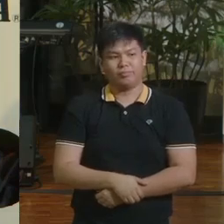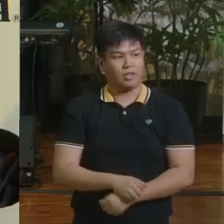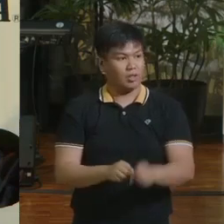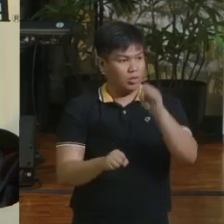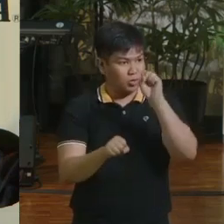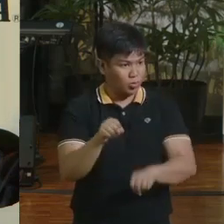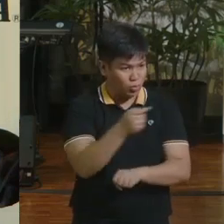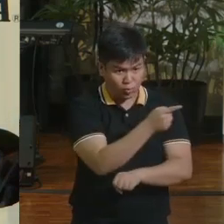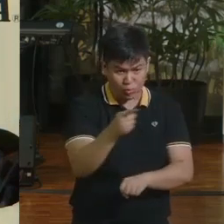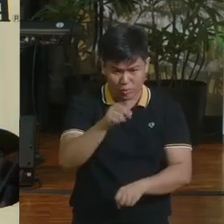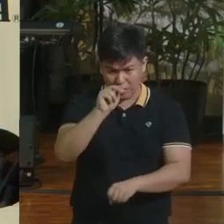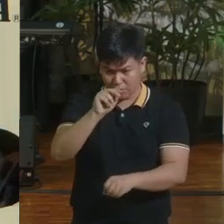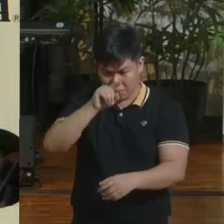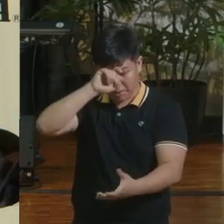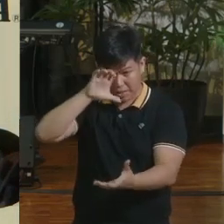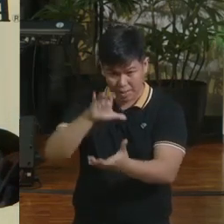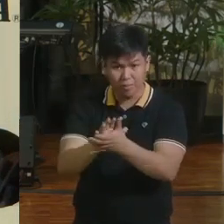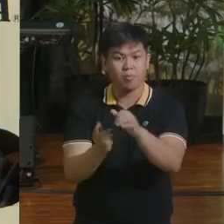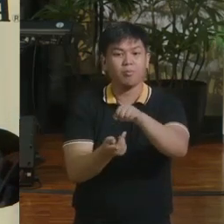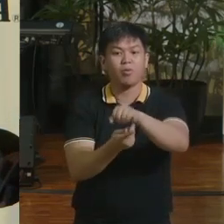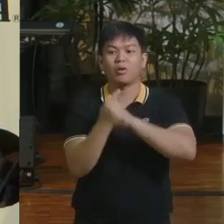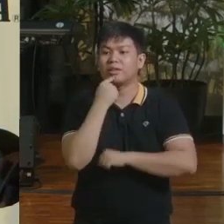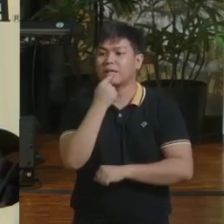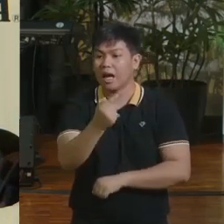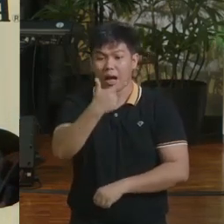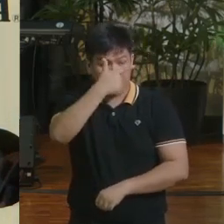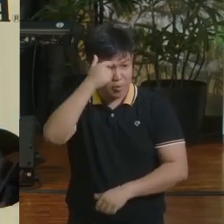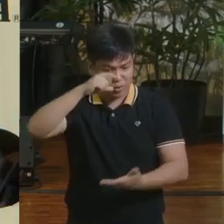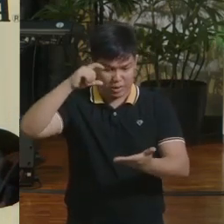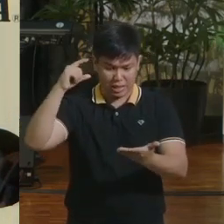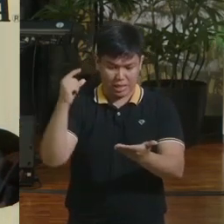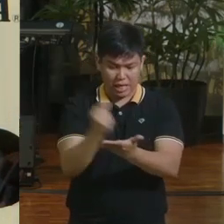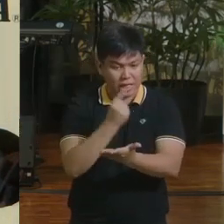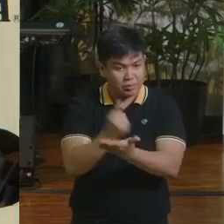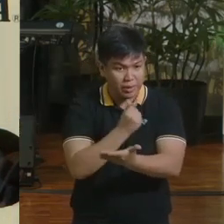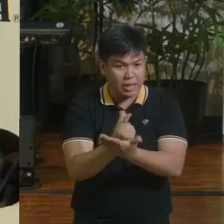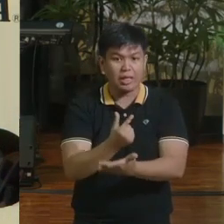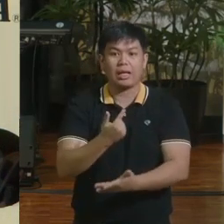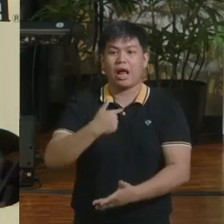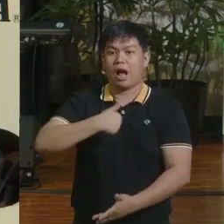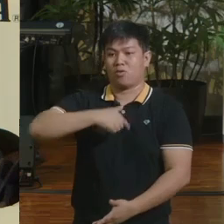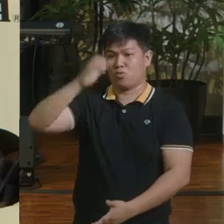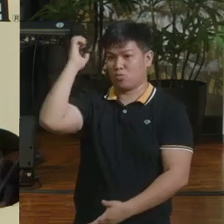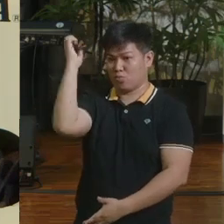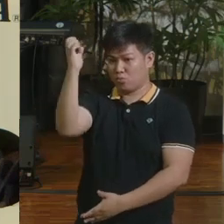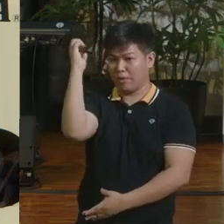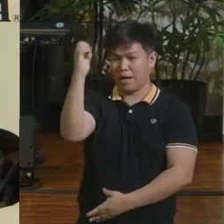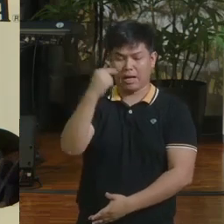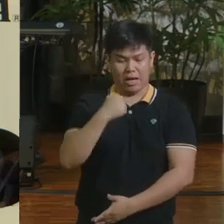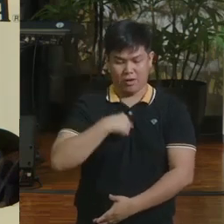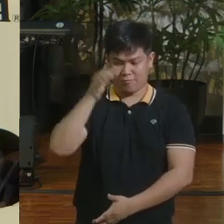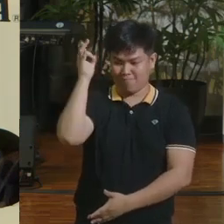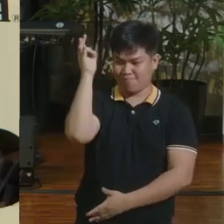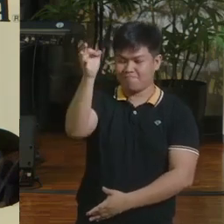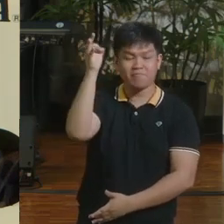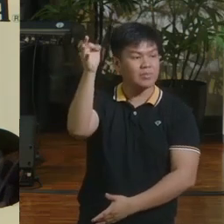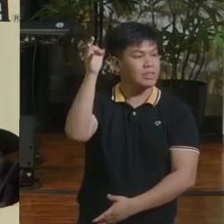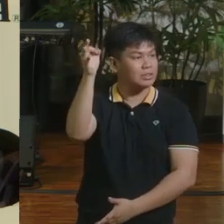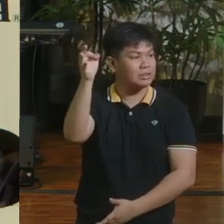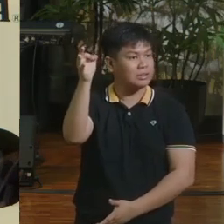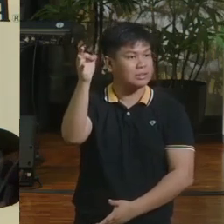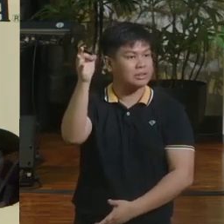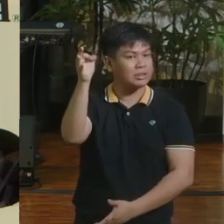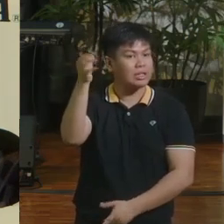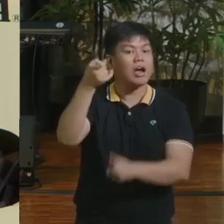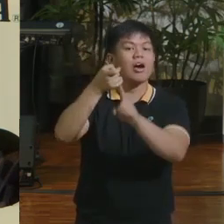kayong maniwala sa tinuturo ko sapagkat ang ebanghelyo na ang pinagmula ng aking ebanghelyo ay